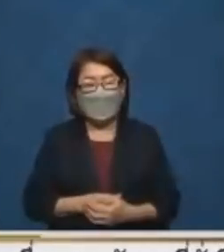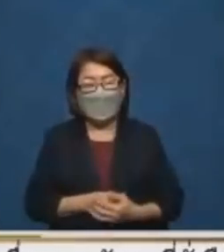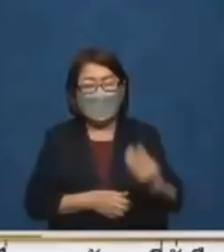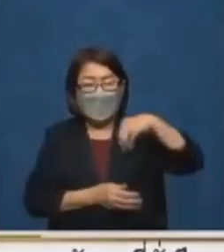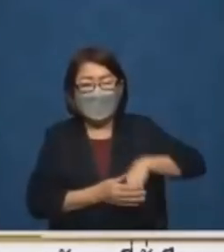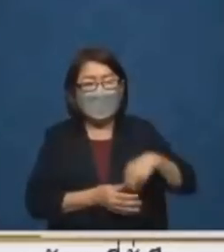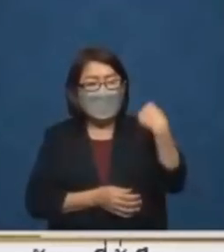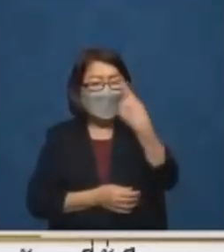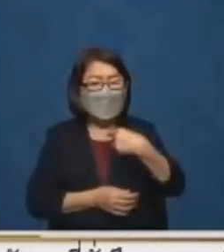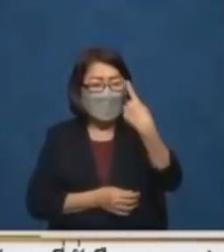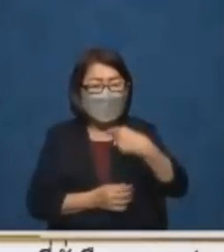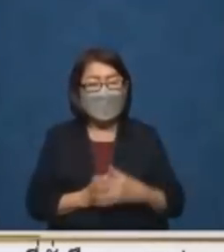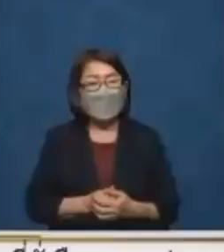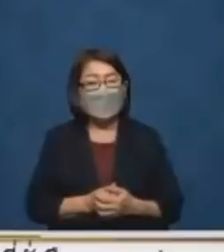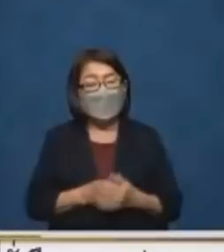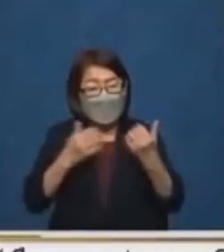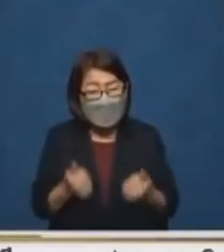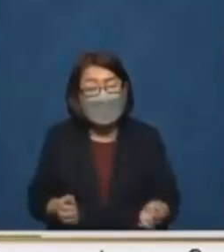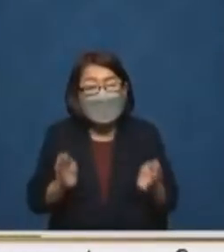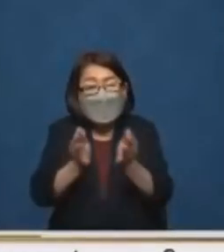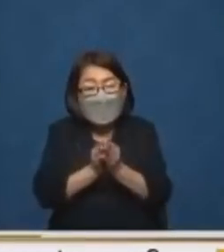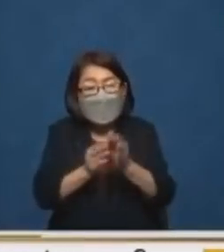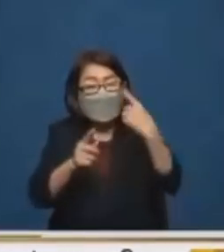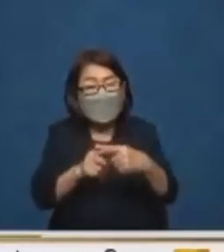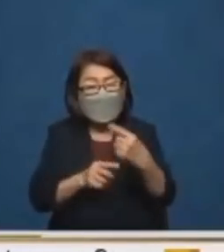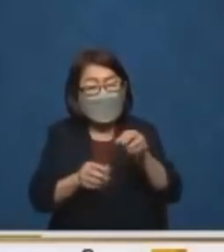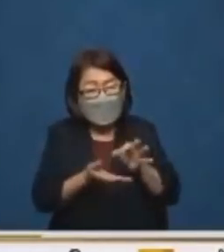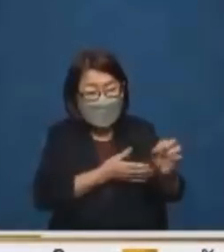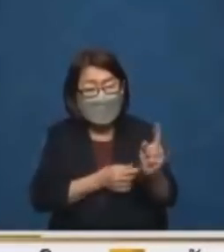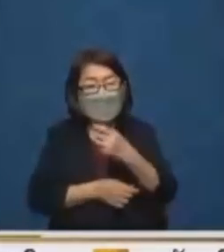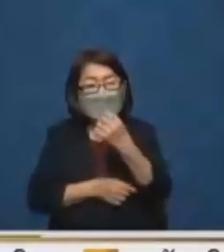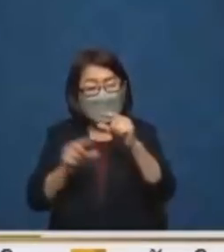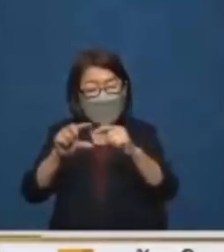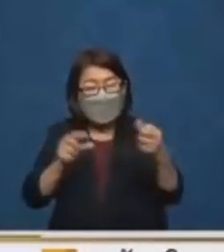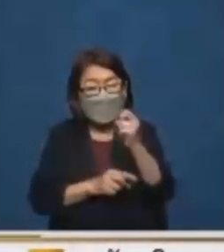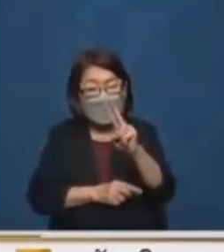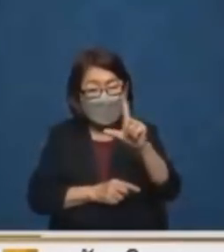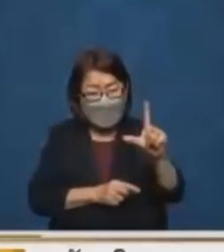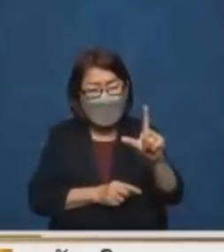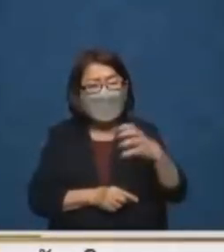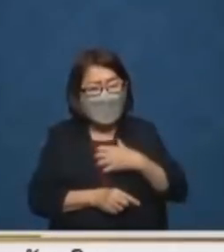เป๋าใครนี่ ยไม่รวมกัี่จะซืออ 12 ล้านโดสสครับทำถ้า วาจะซืออีก